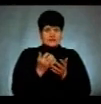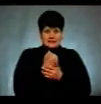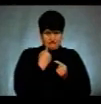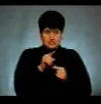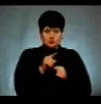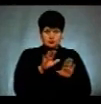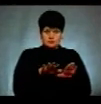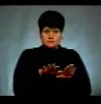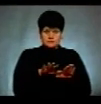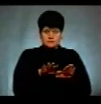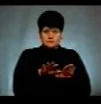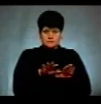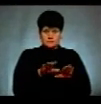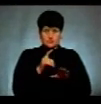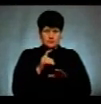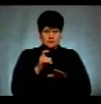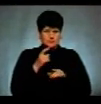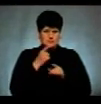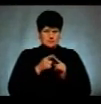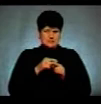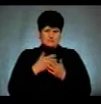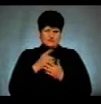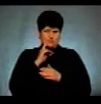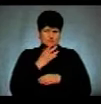в іншій. Хоча, напевно, це не дуже зручно.